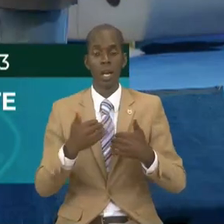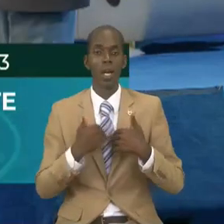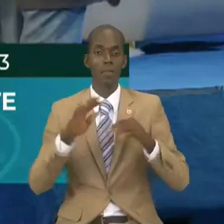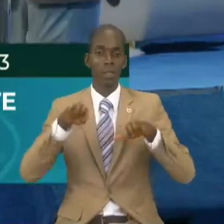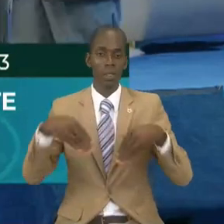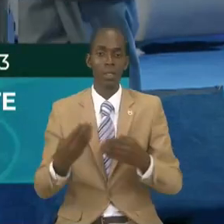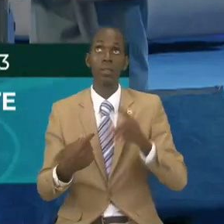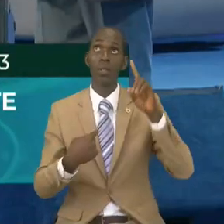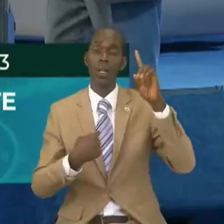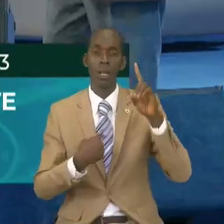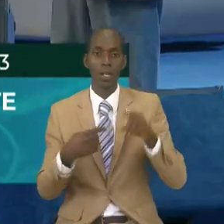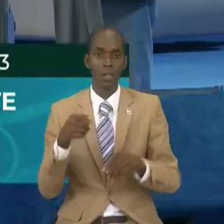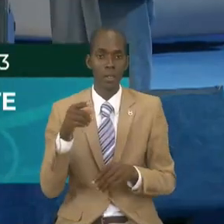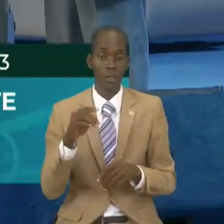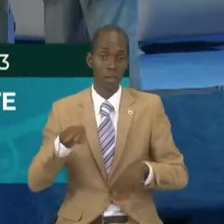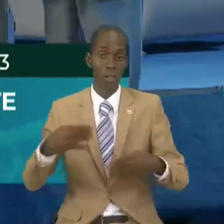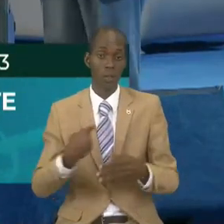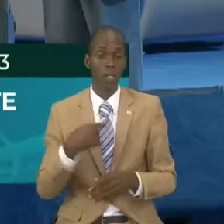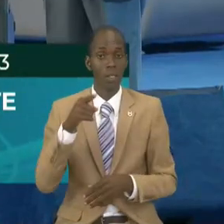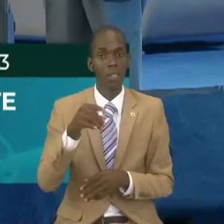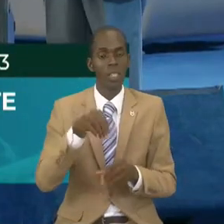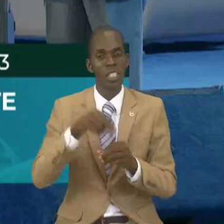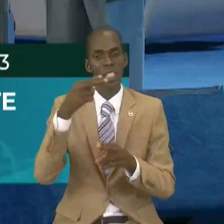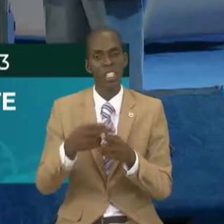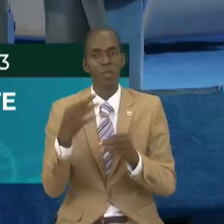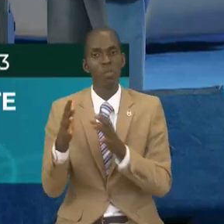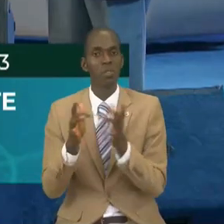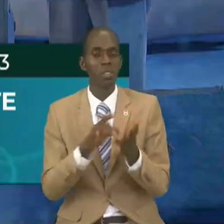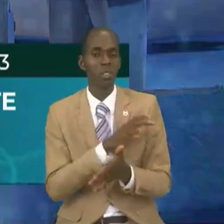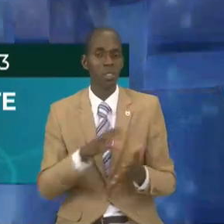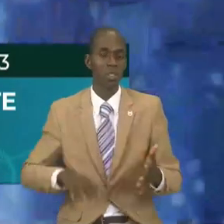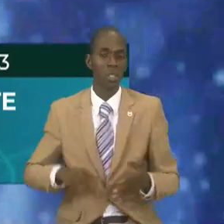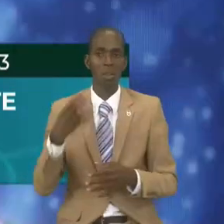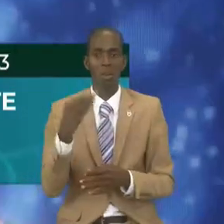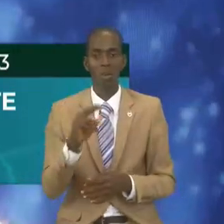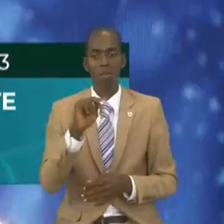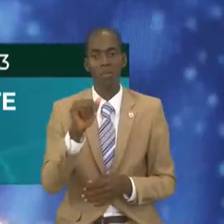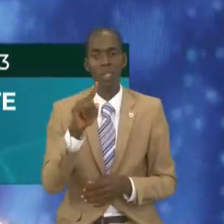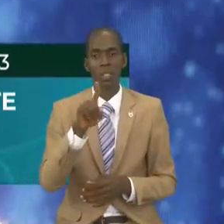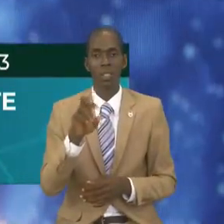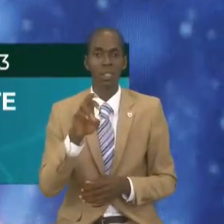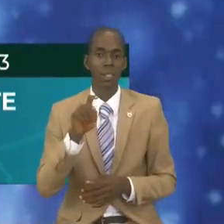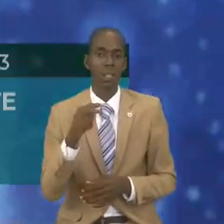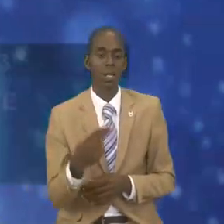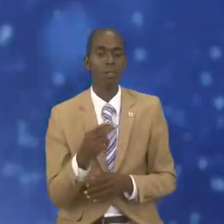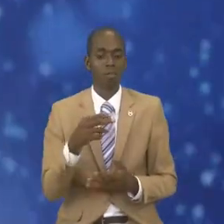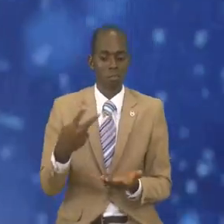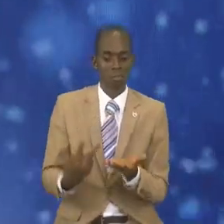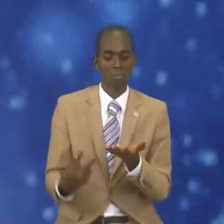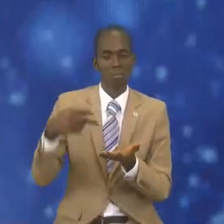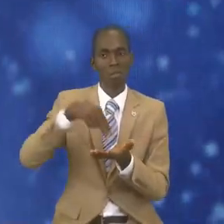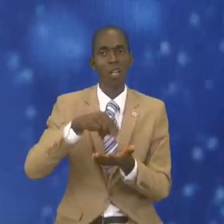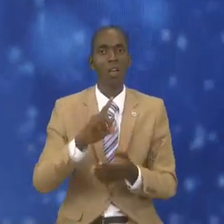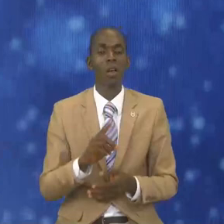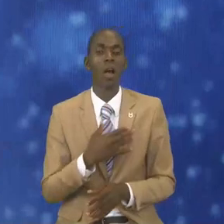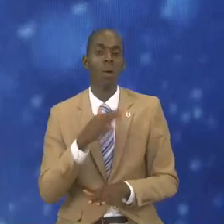donne. Au nom de Jésus-Christ de Nazareth, lève-toi et marche. » Lève-toi et